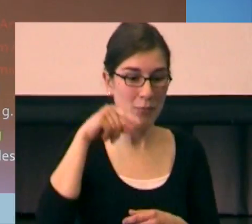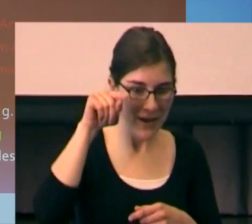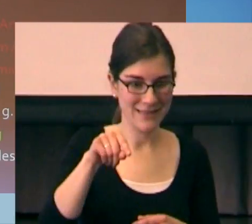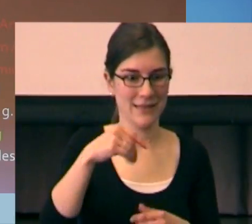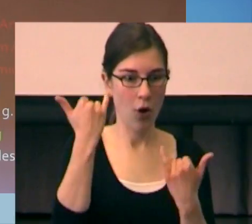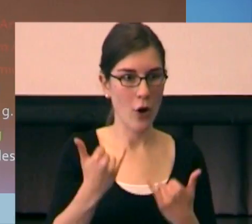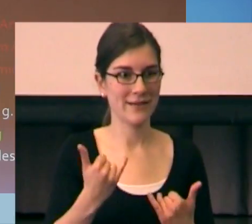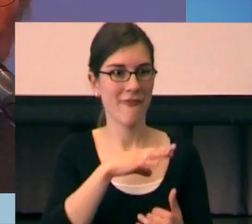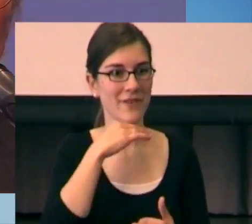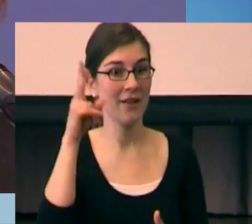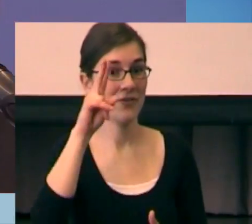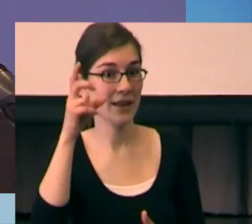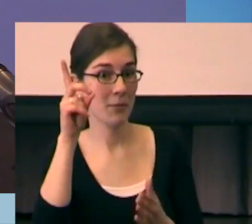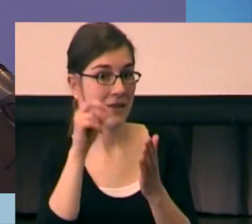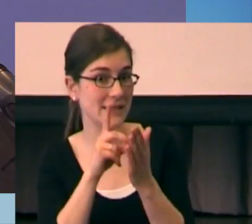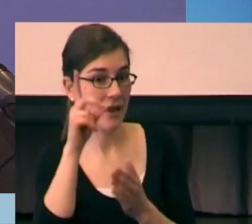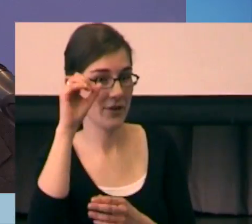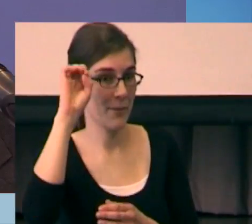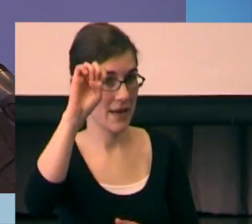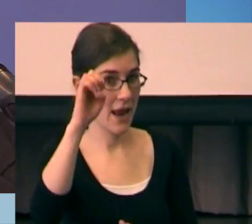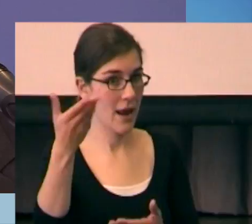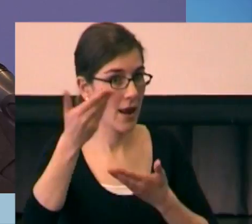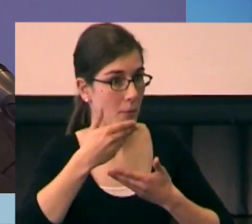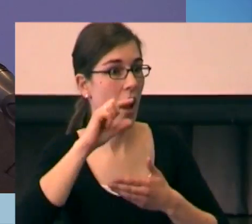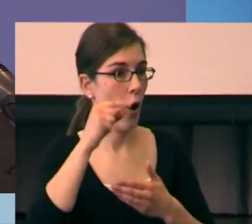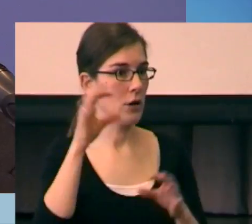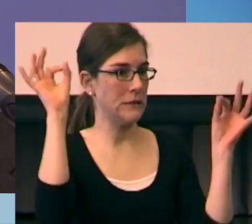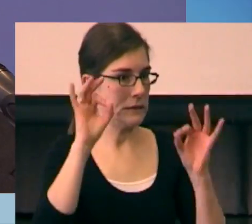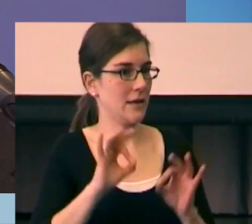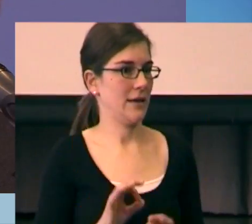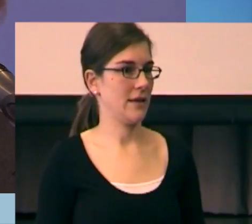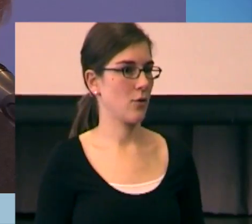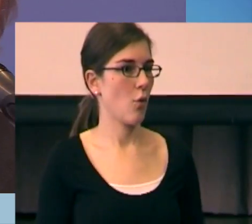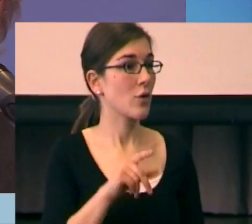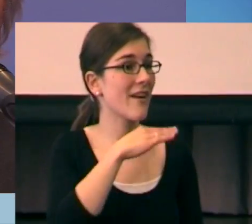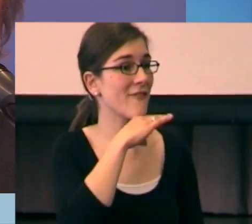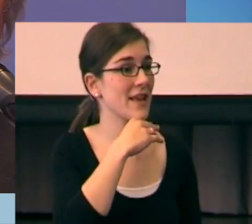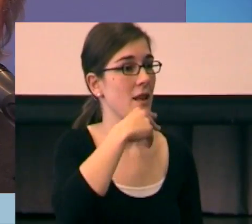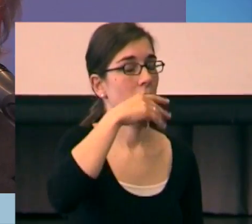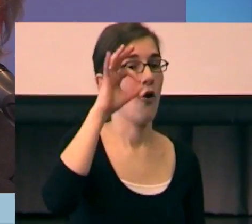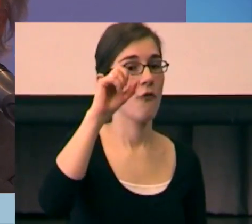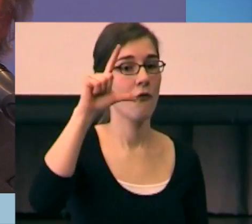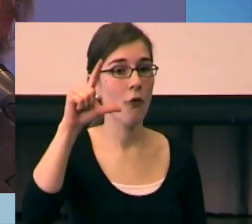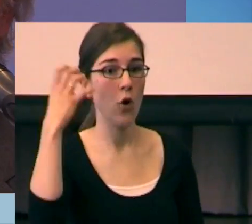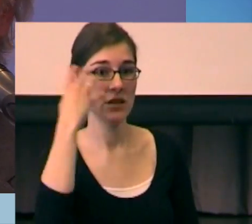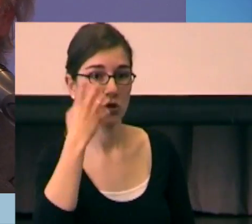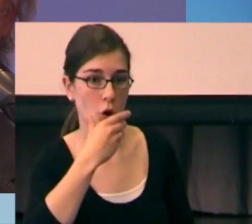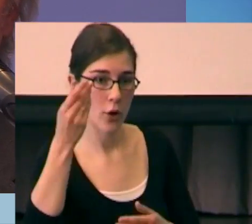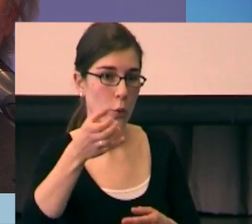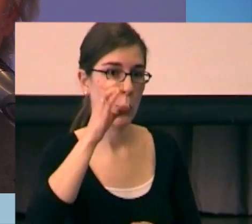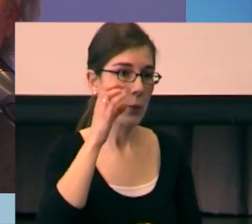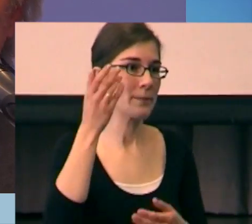Prostatakrebs. Männer, die hohe Dosen Folsäure nehmen müssen, erkranken häufiger an Prostatakrebs. Da hat das Risiko sich verdreifacht.